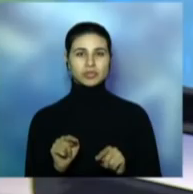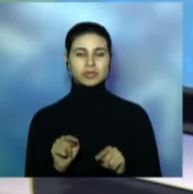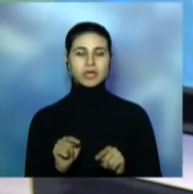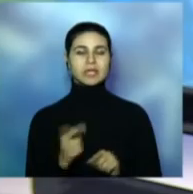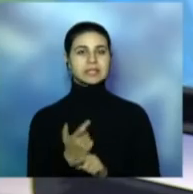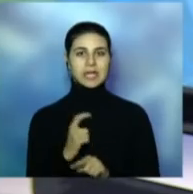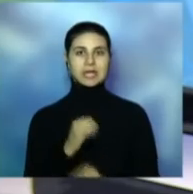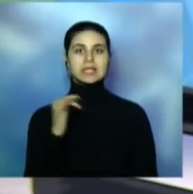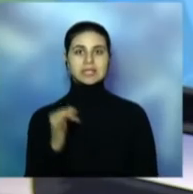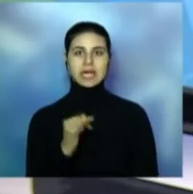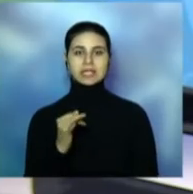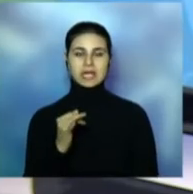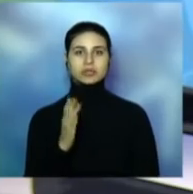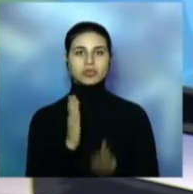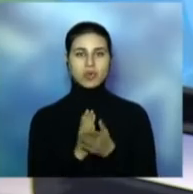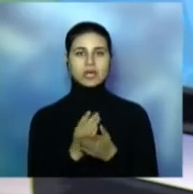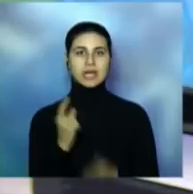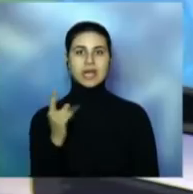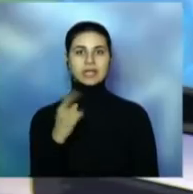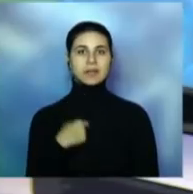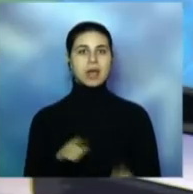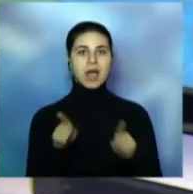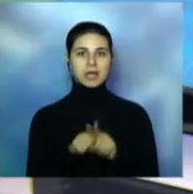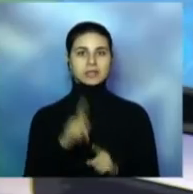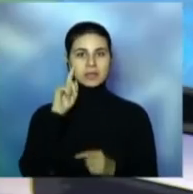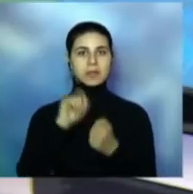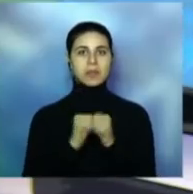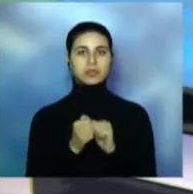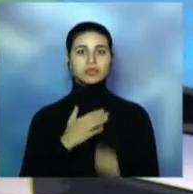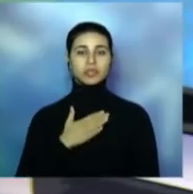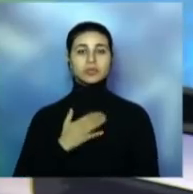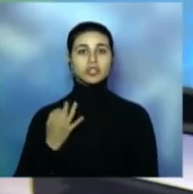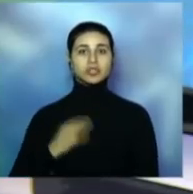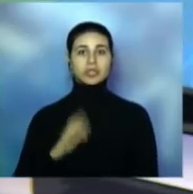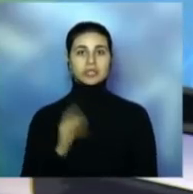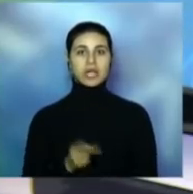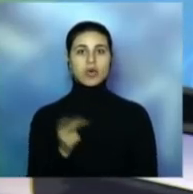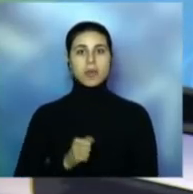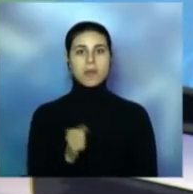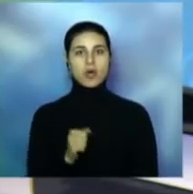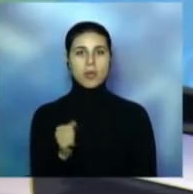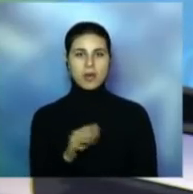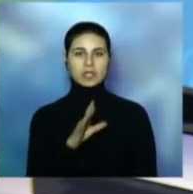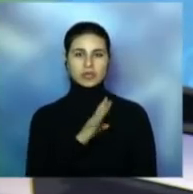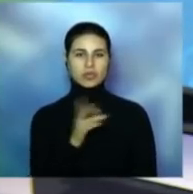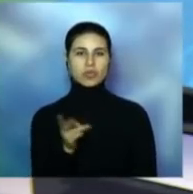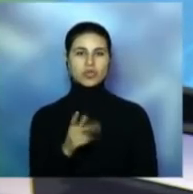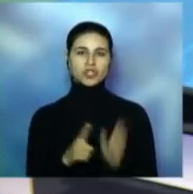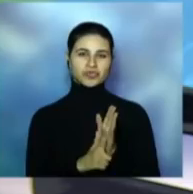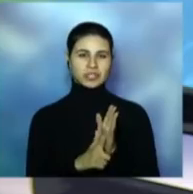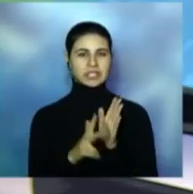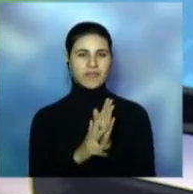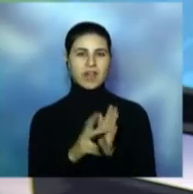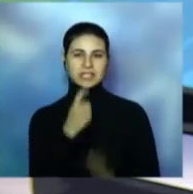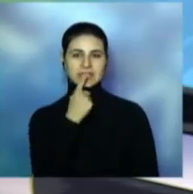ძალიან საინტერესოდ ვრცელდება. ერთხელ მე ესეთი რამეც კი მახსოვს, ჩემი შვილი და მისი მეგობარი იყვნენ ალბათ 7-8